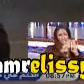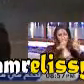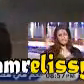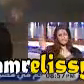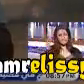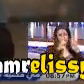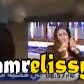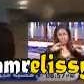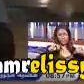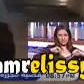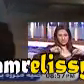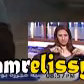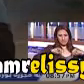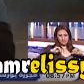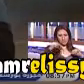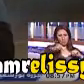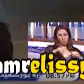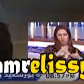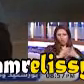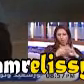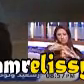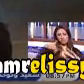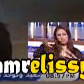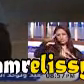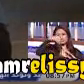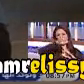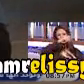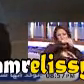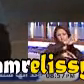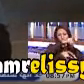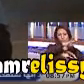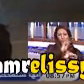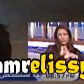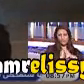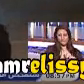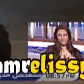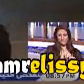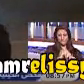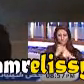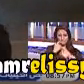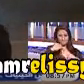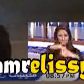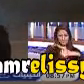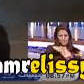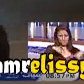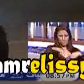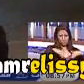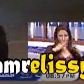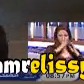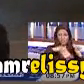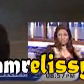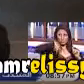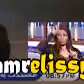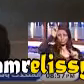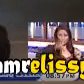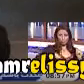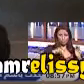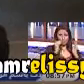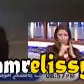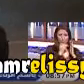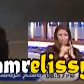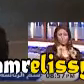النادي لكنهم انفضوا الان لكن طبعا المشهد في الشارع المصري بصفه عامه طوال اليوم هو